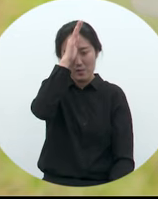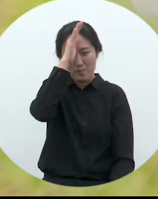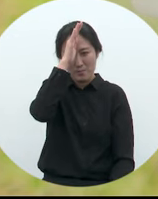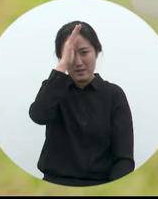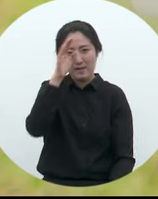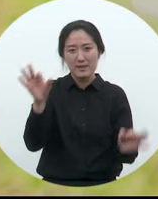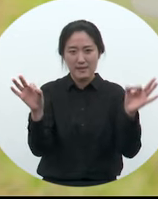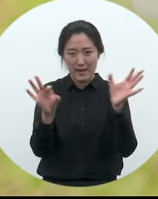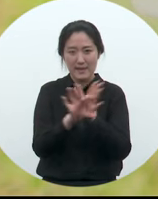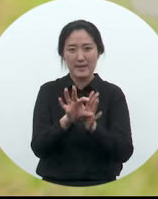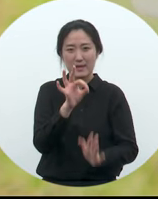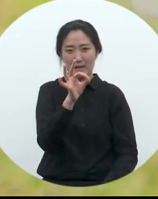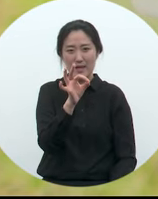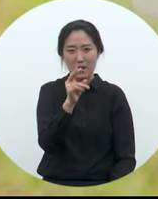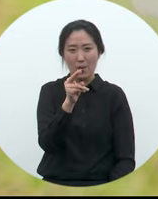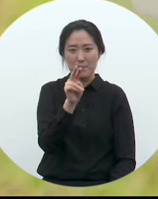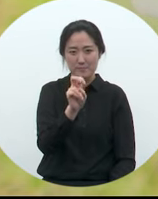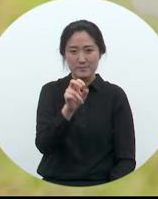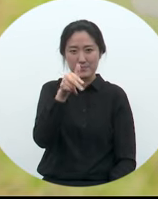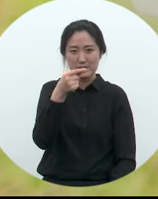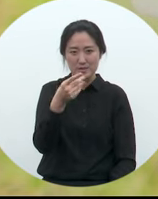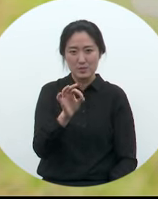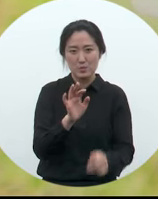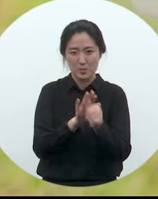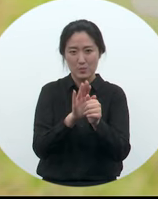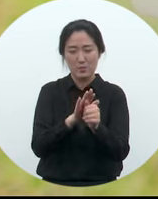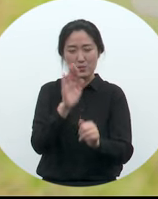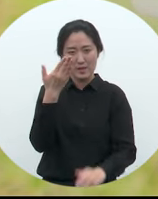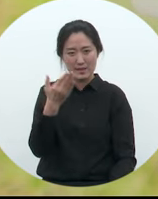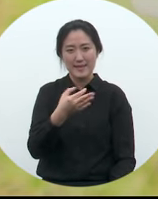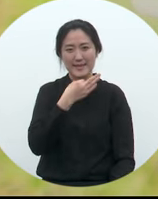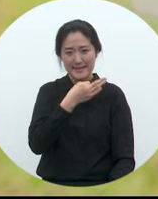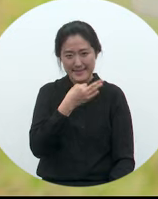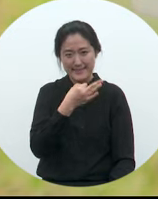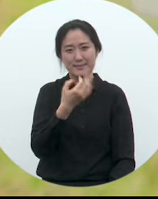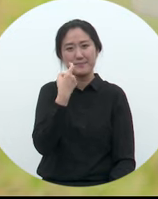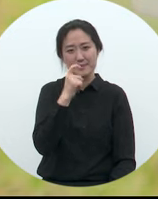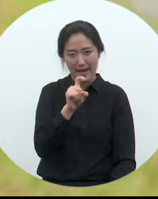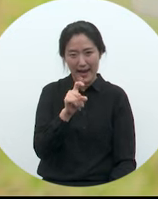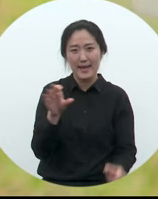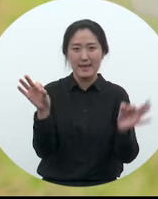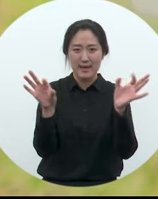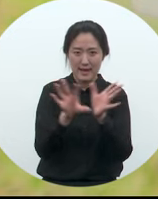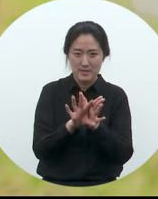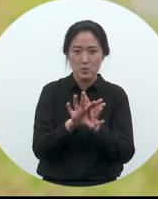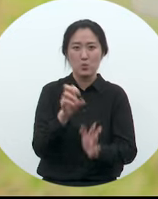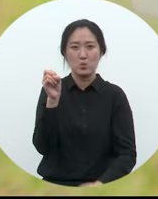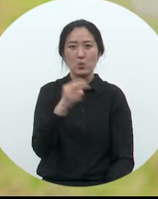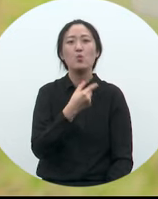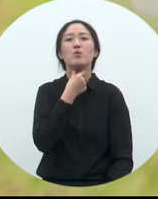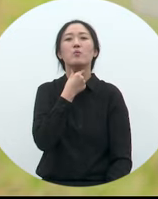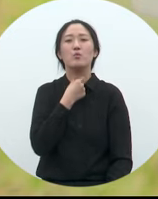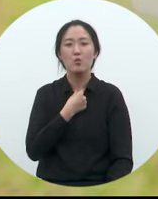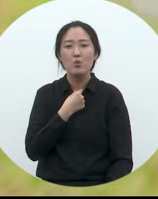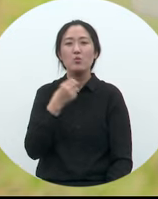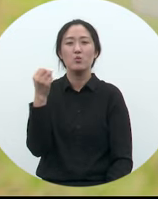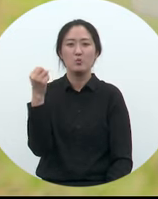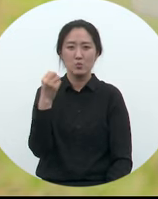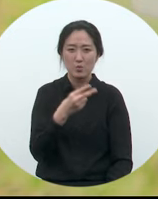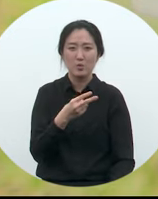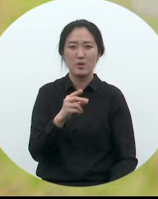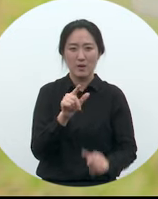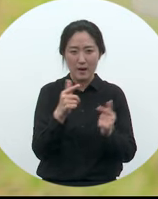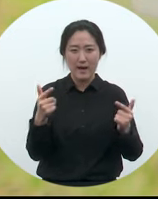없애주는 것이 바로 도라지입니다. 미세먼지 없애주죠. 기침 가래 없애주고, 인후, 그리고